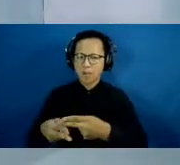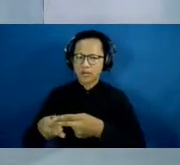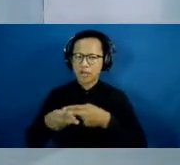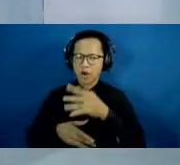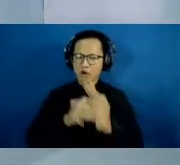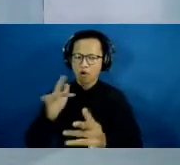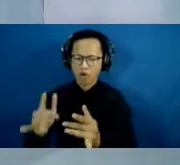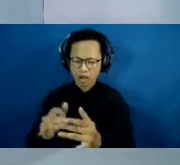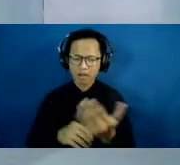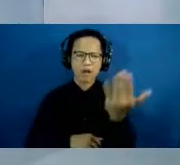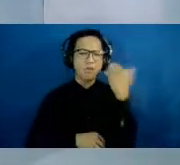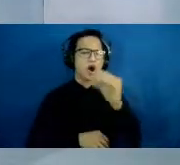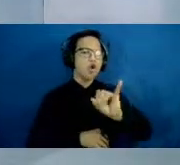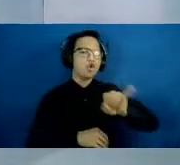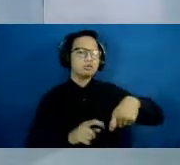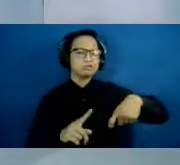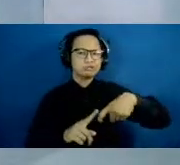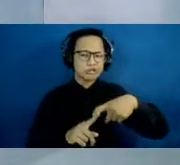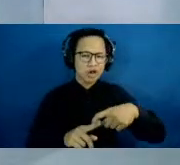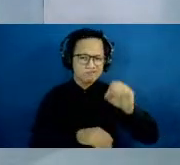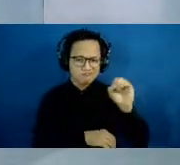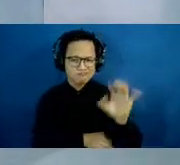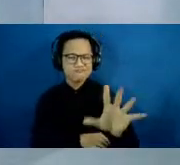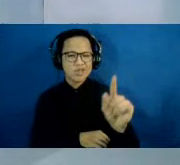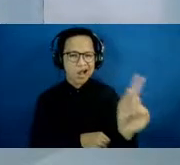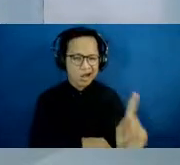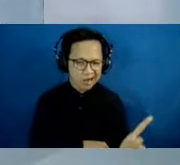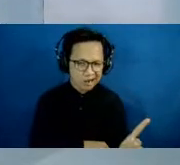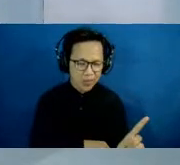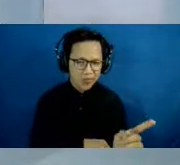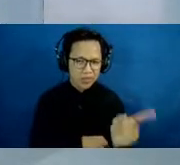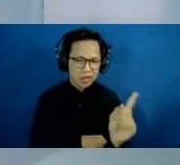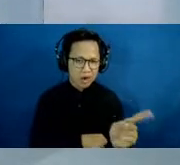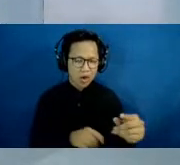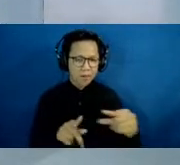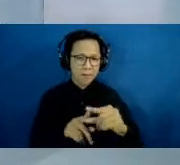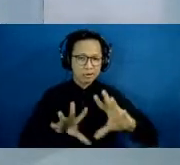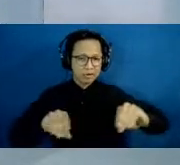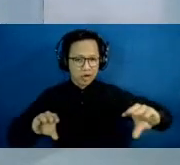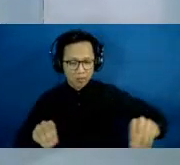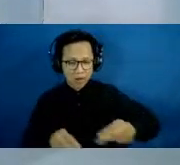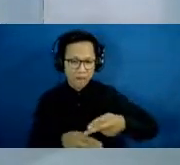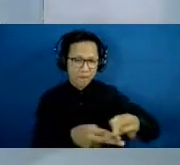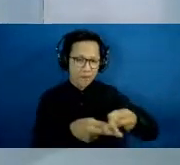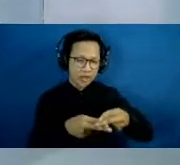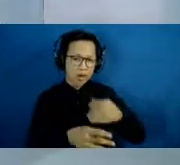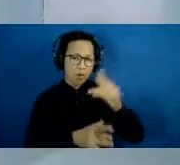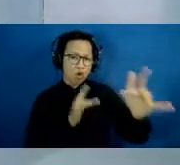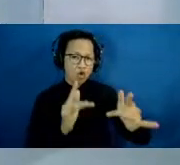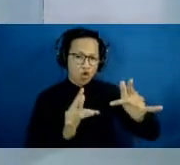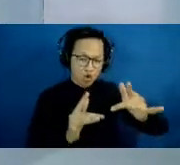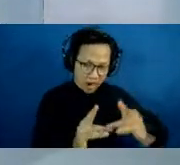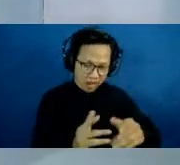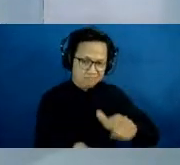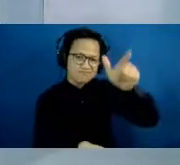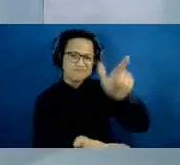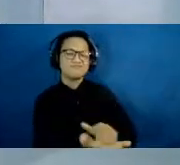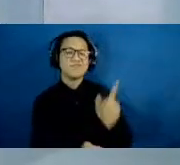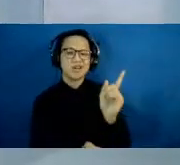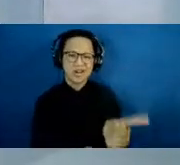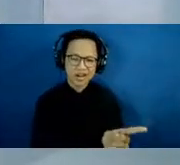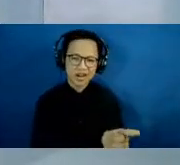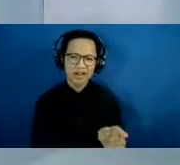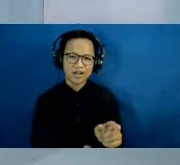OJK sudah mengeluarkan rilis berisi 104 perusahaan pinjaman online yang terdaftar dan berizin dari OJK yang itu nanti